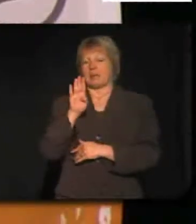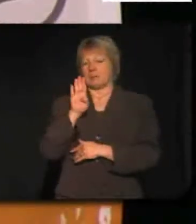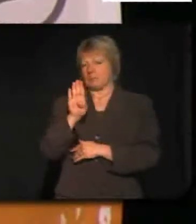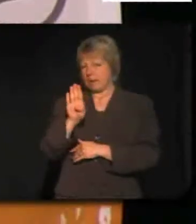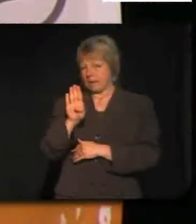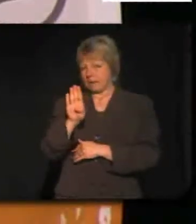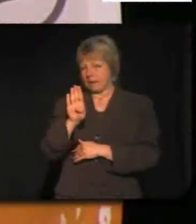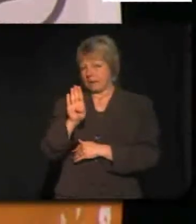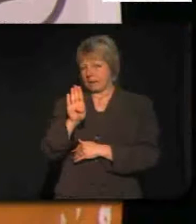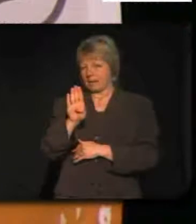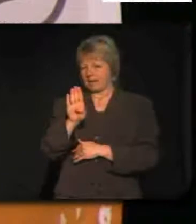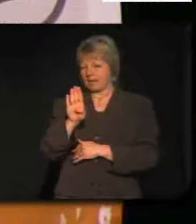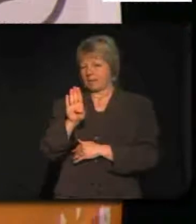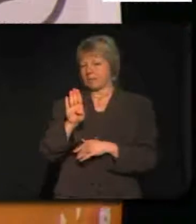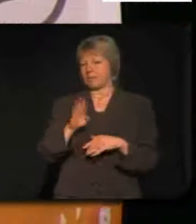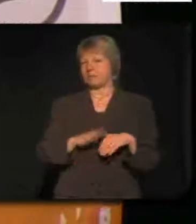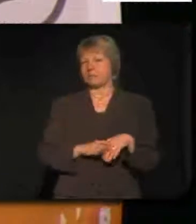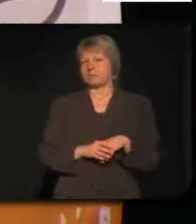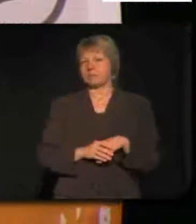Antrag